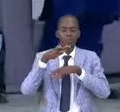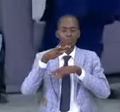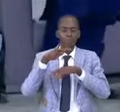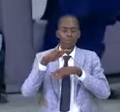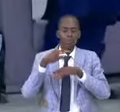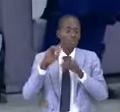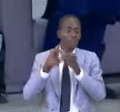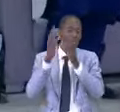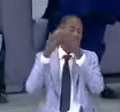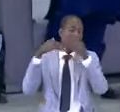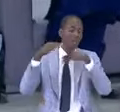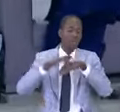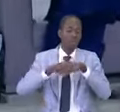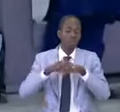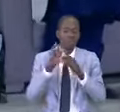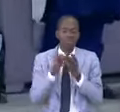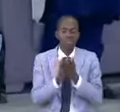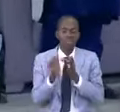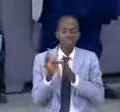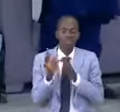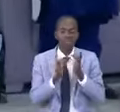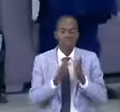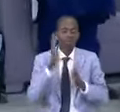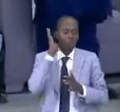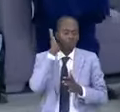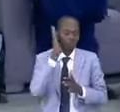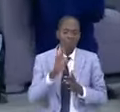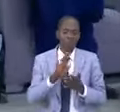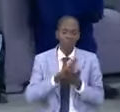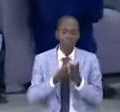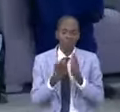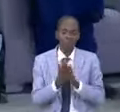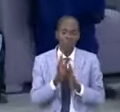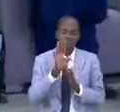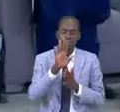pour que Jésus devienne ta portion pour toujours